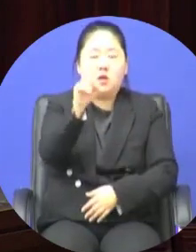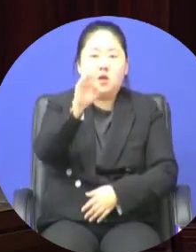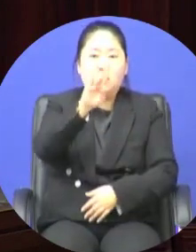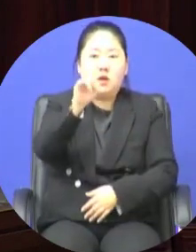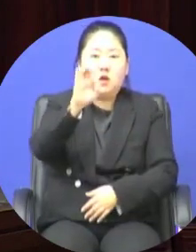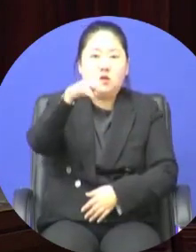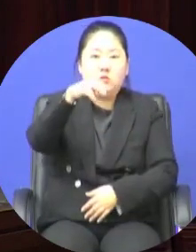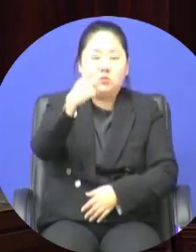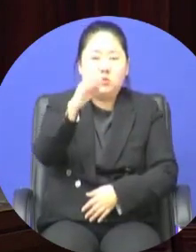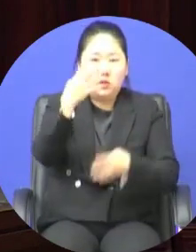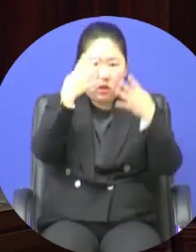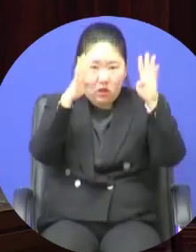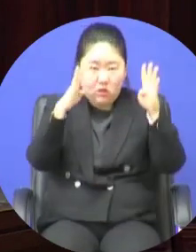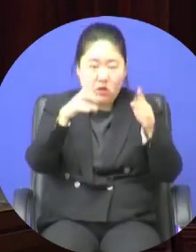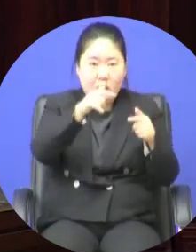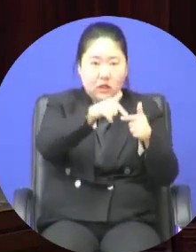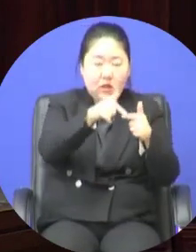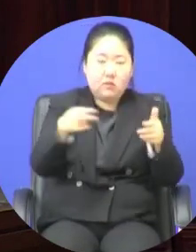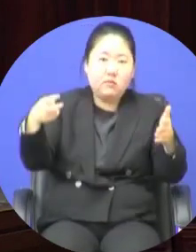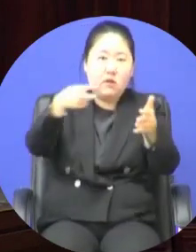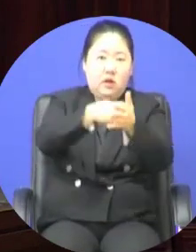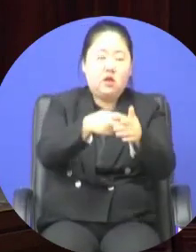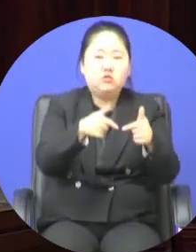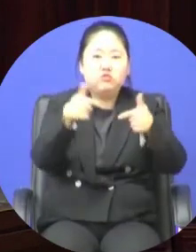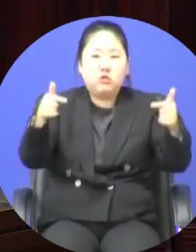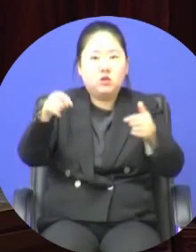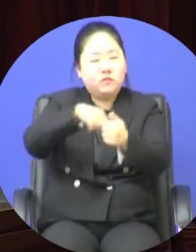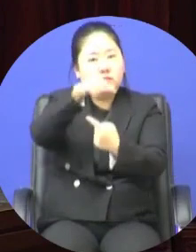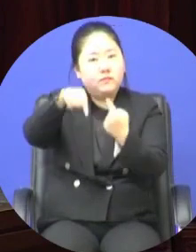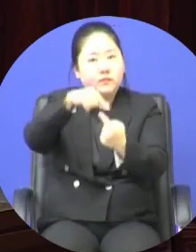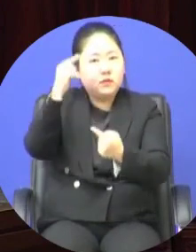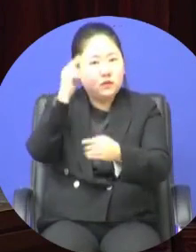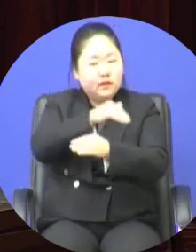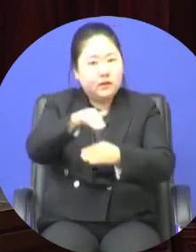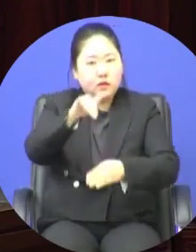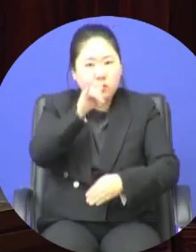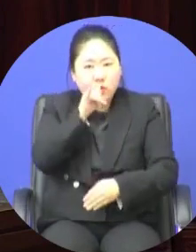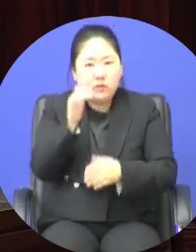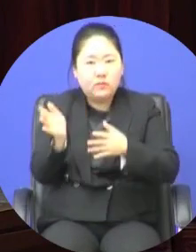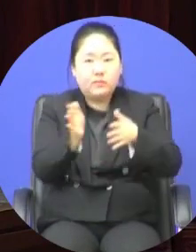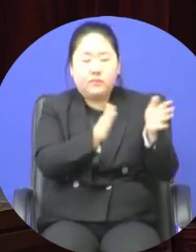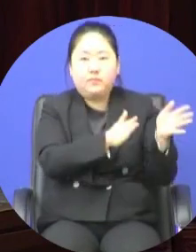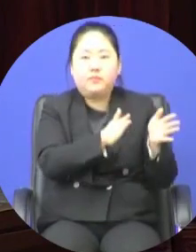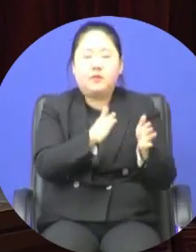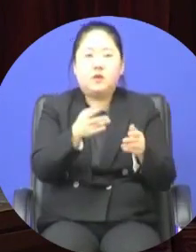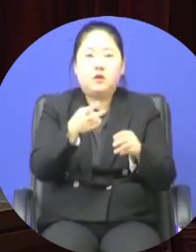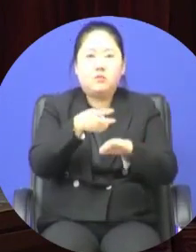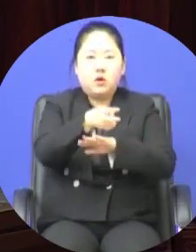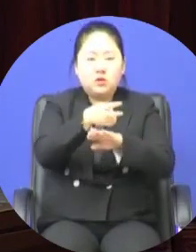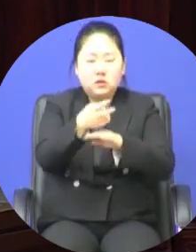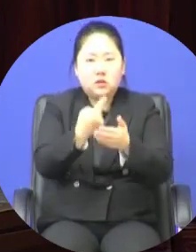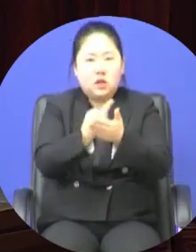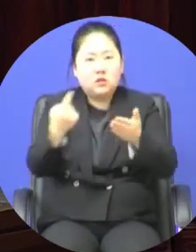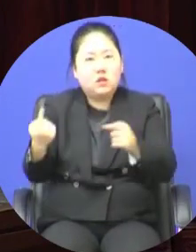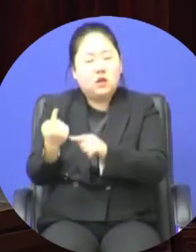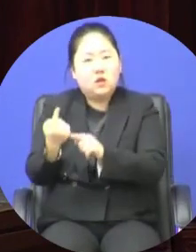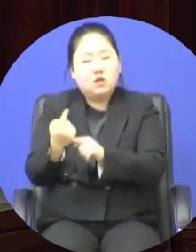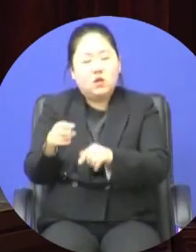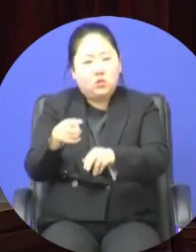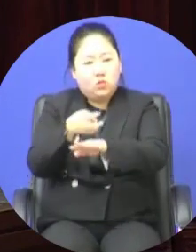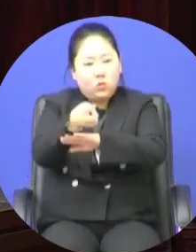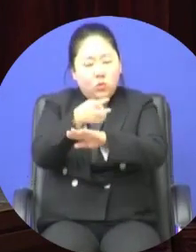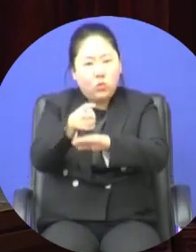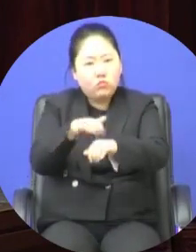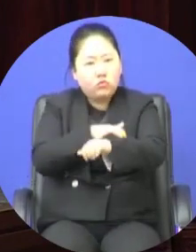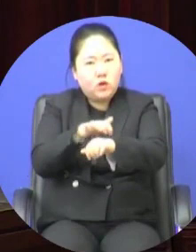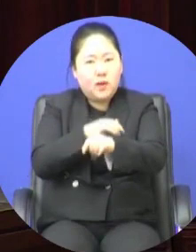노선이 추가 확정되어 운행을 준비하고 있습니다. 또한 대중교통 사각지대에 똑버스를 운영하여 교통 불편을